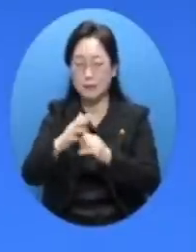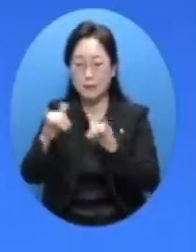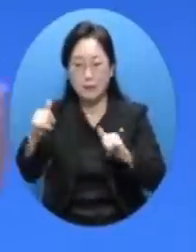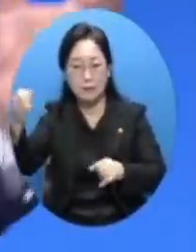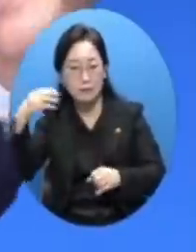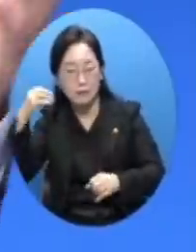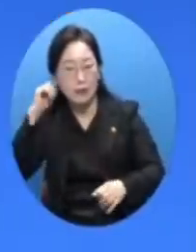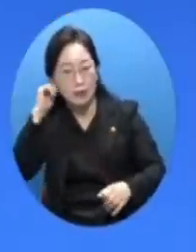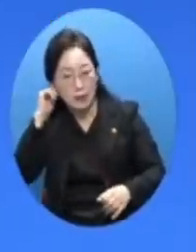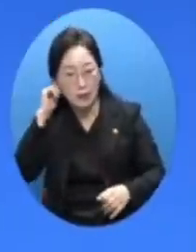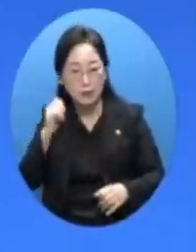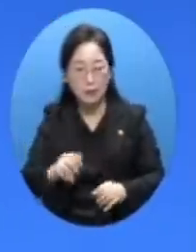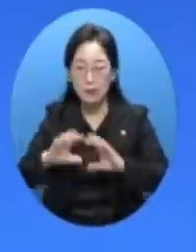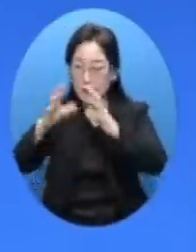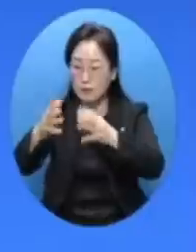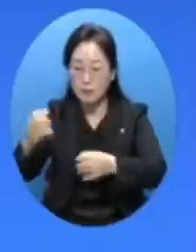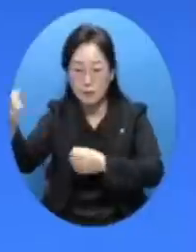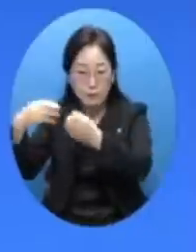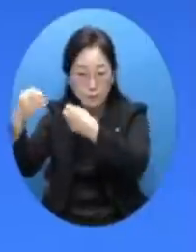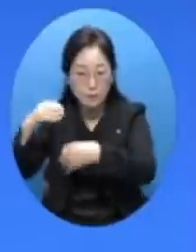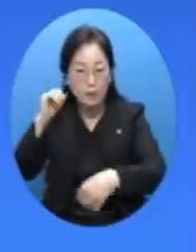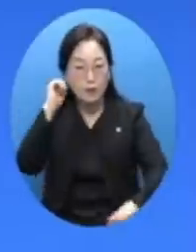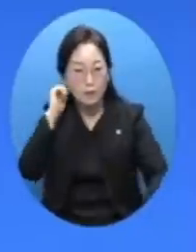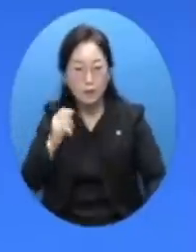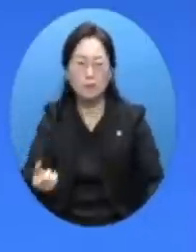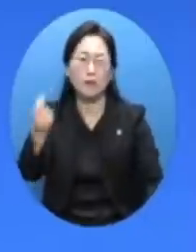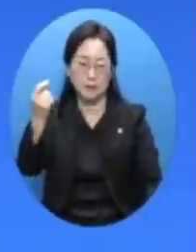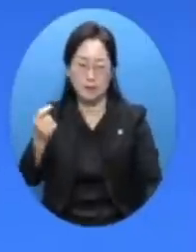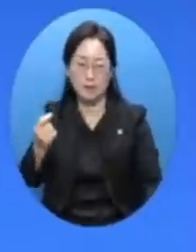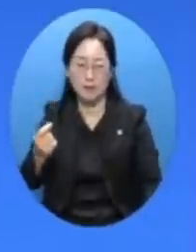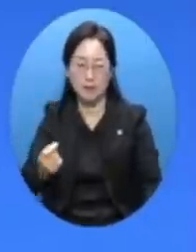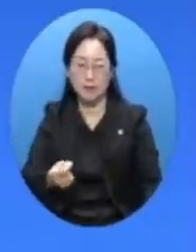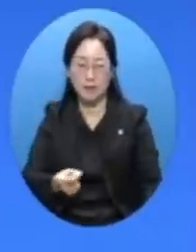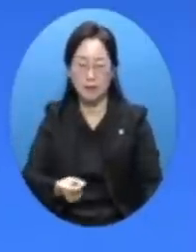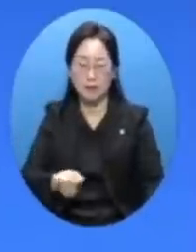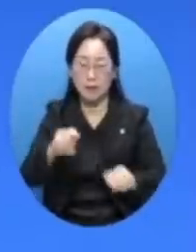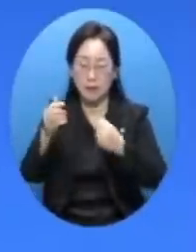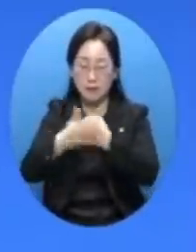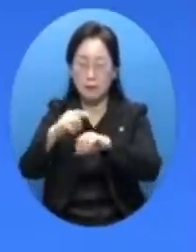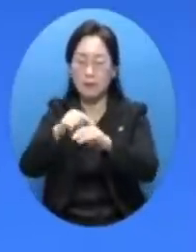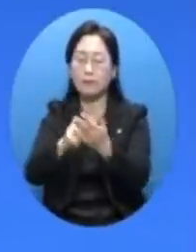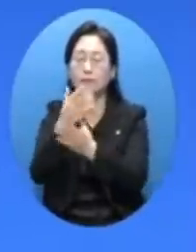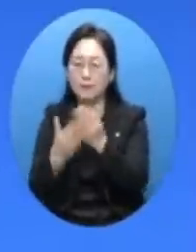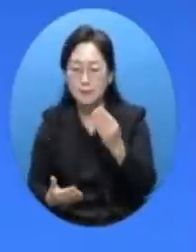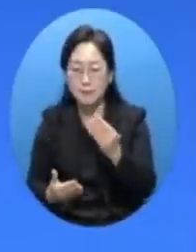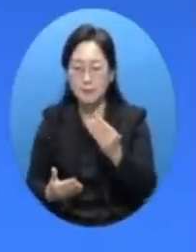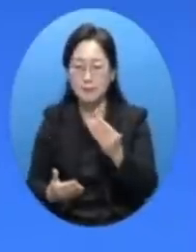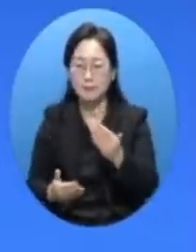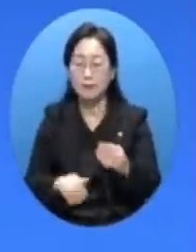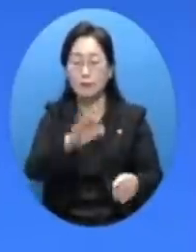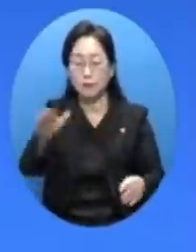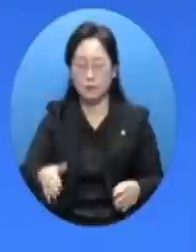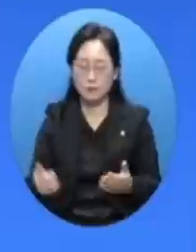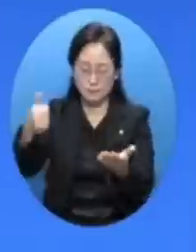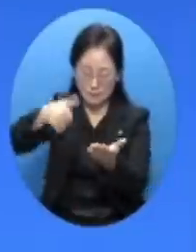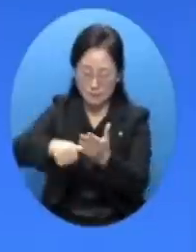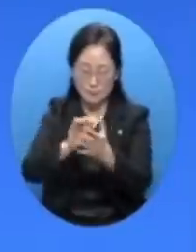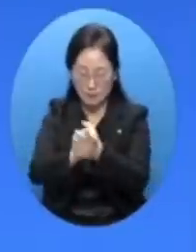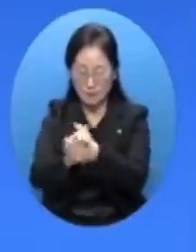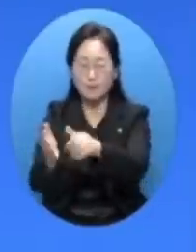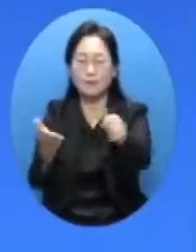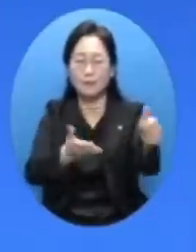빠르고 세상의 음성을 듣는 것이 더 빨라서 우리가 쉽게 무너지는 것입니다. 그렇기 때문에 우리가 엎드려 기도해야 되는